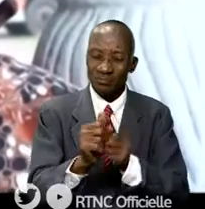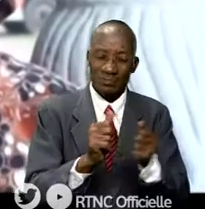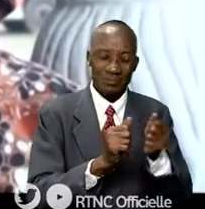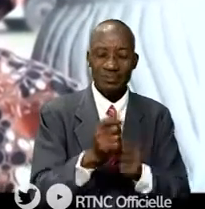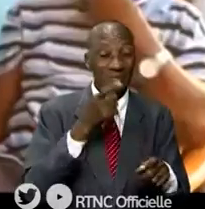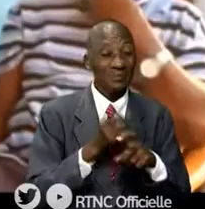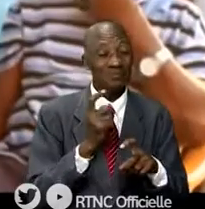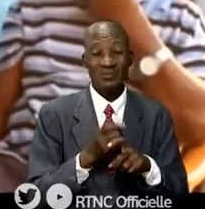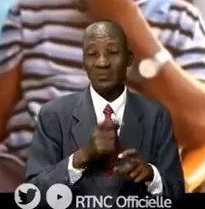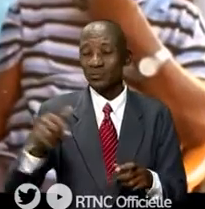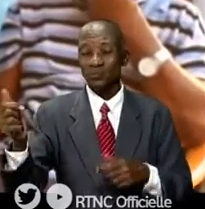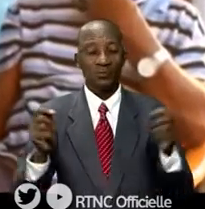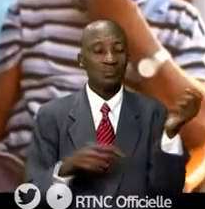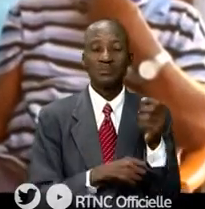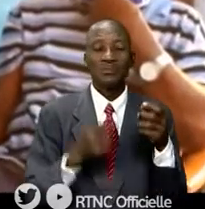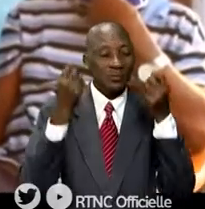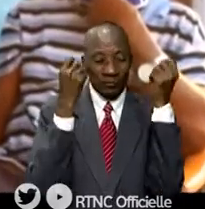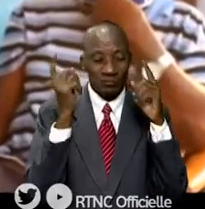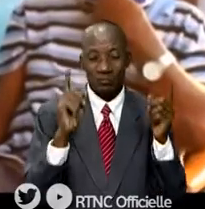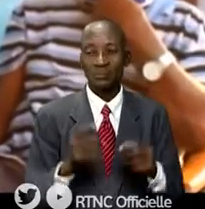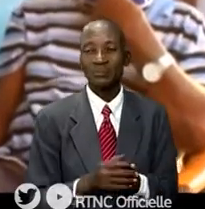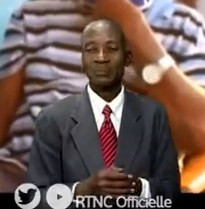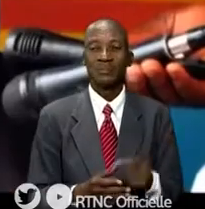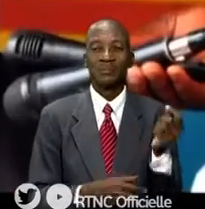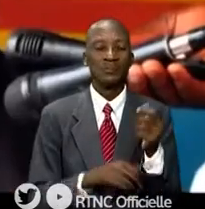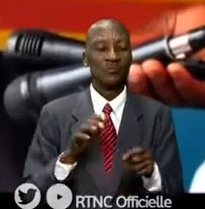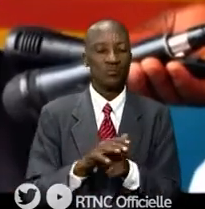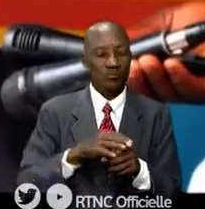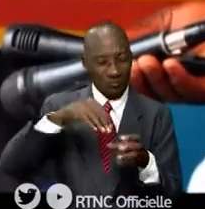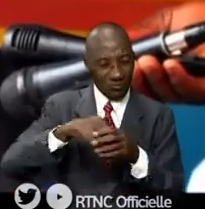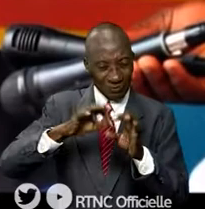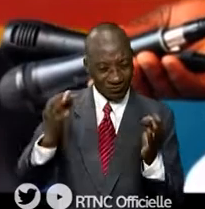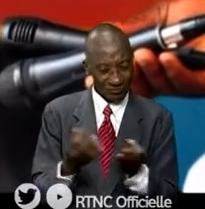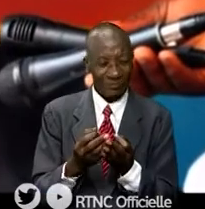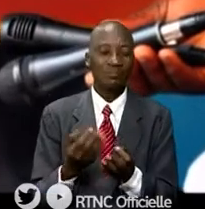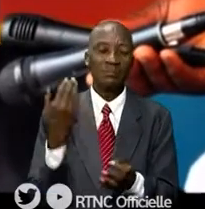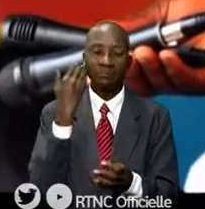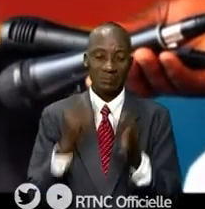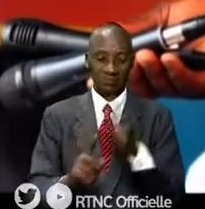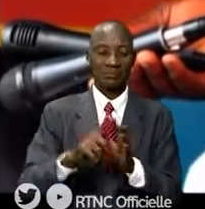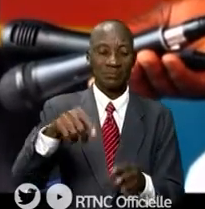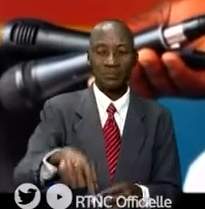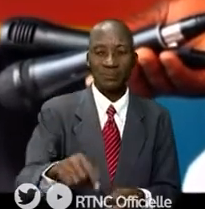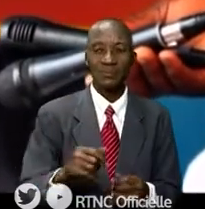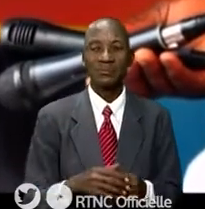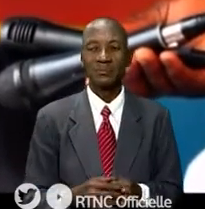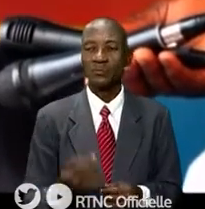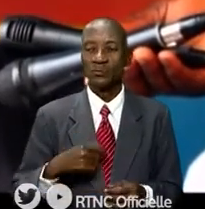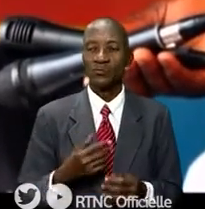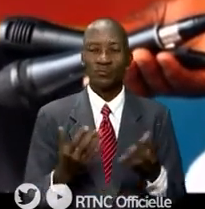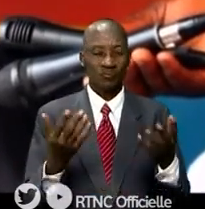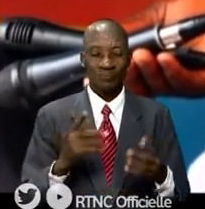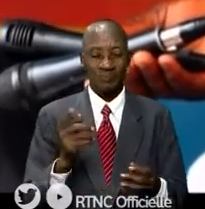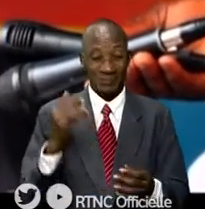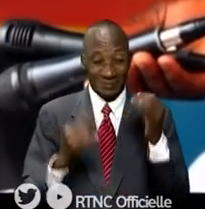difficilement et que des gens soient contaminés dans nos familles pour qu'il y ait l'hécatombe ici. Parce que si ça tombe dans un